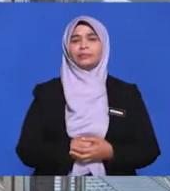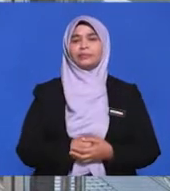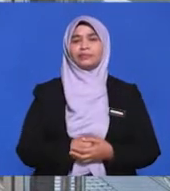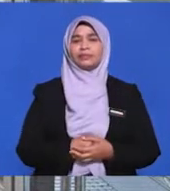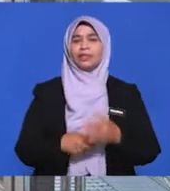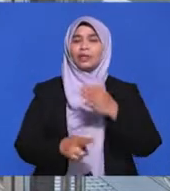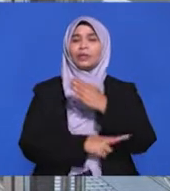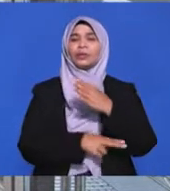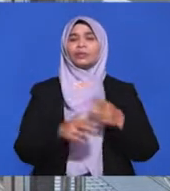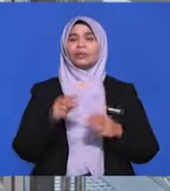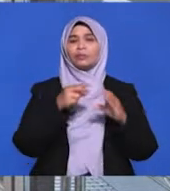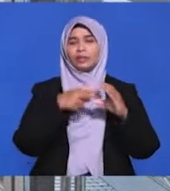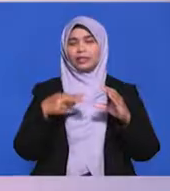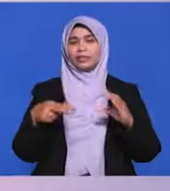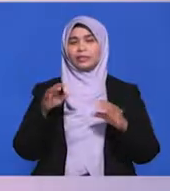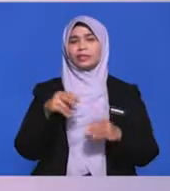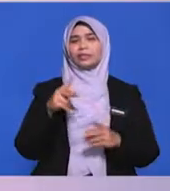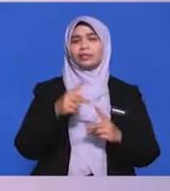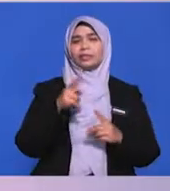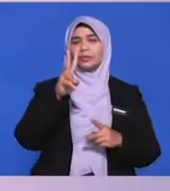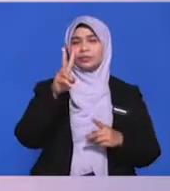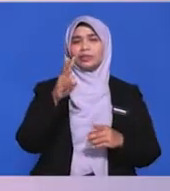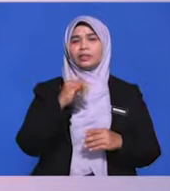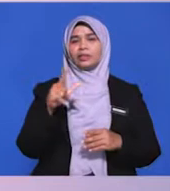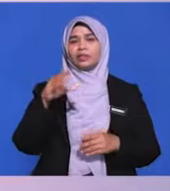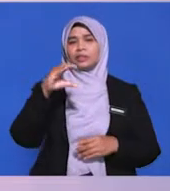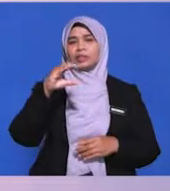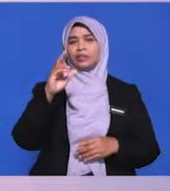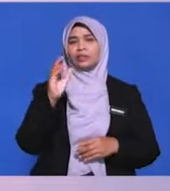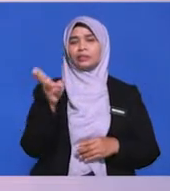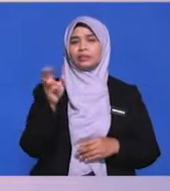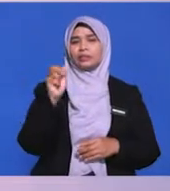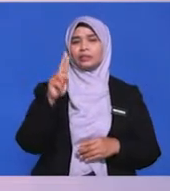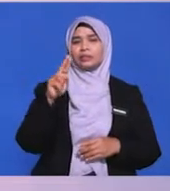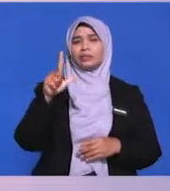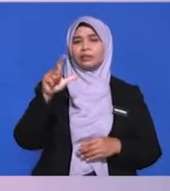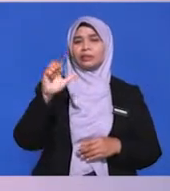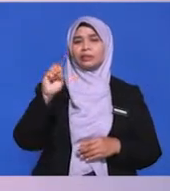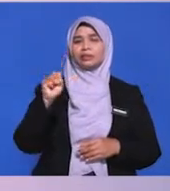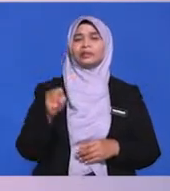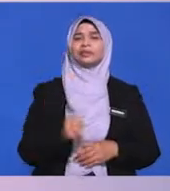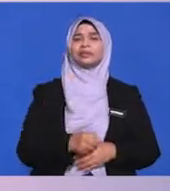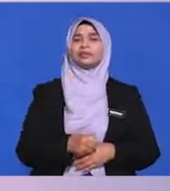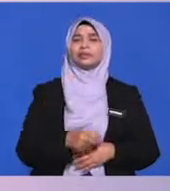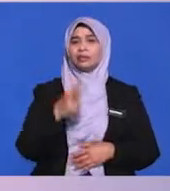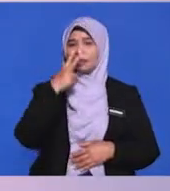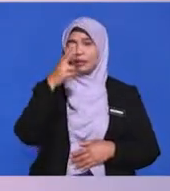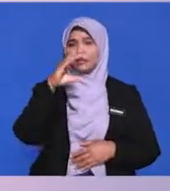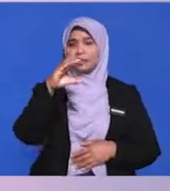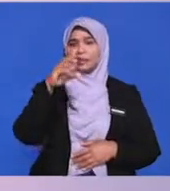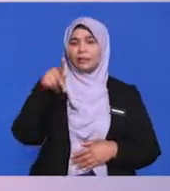hukum gas yang kedua ialah hukum chalz sekarang kita rujuk huruf c dan P